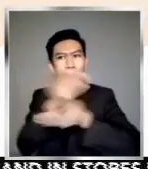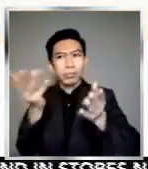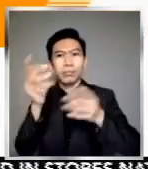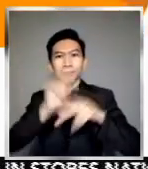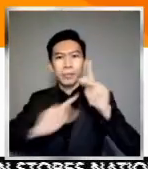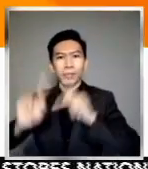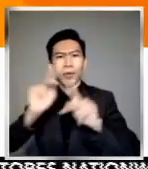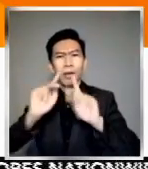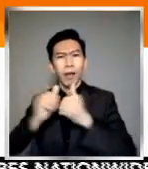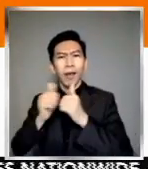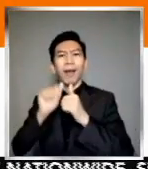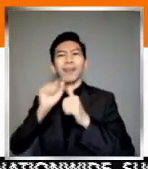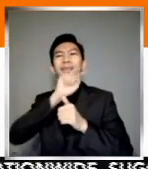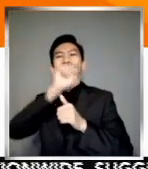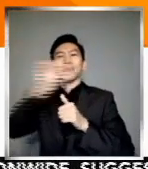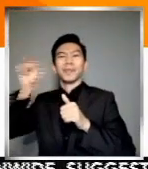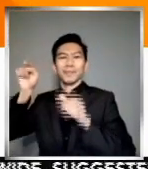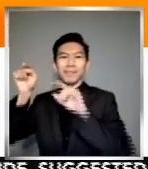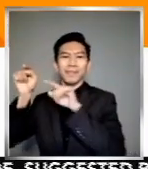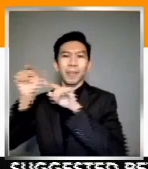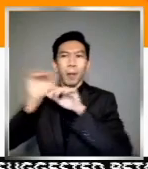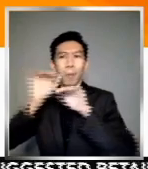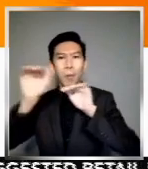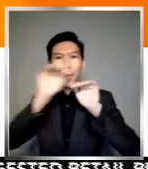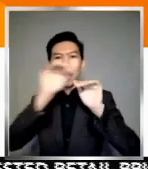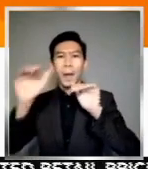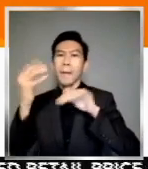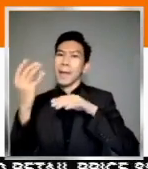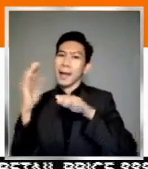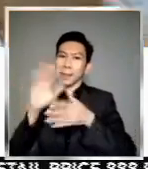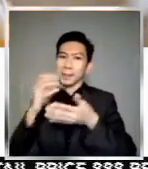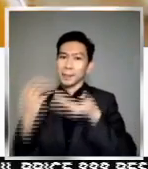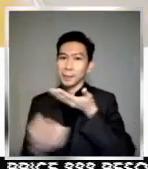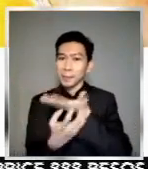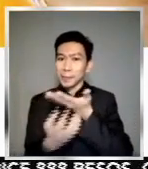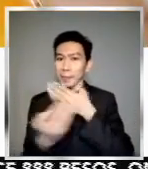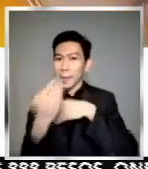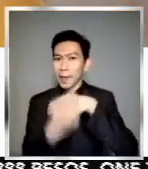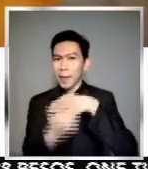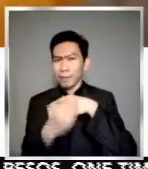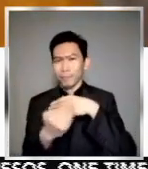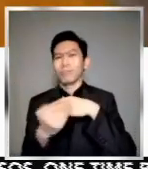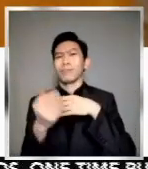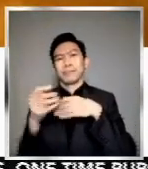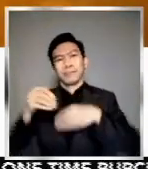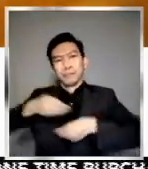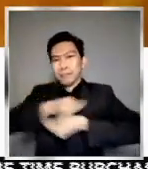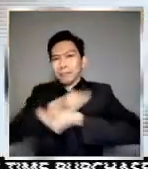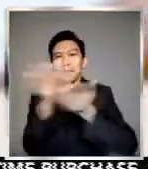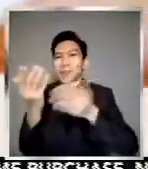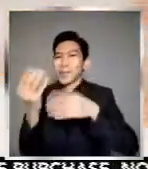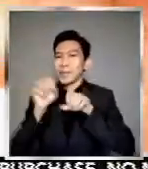sa bansa na mag-manufacture na rin ng e-Nutribond. Oscar